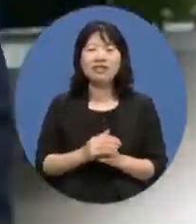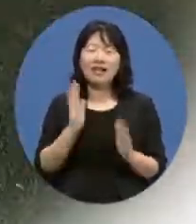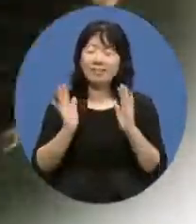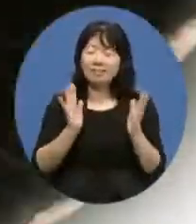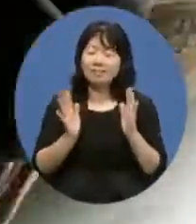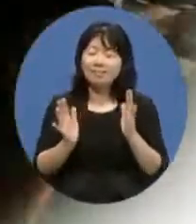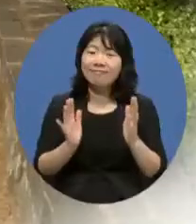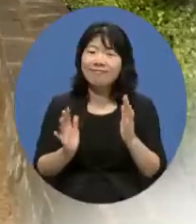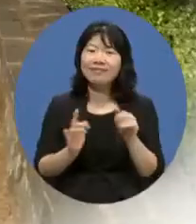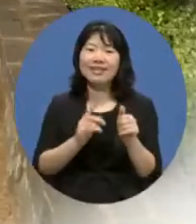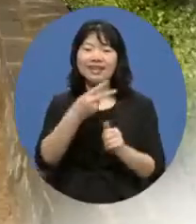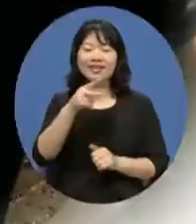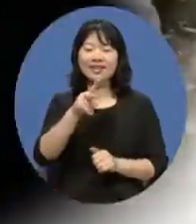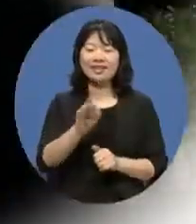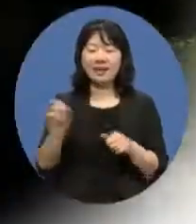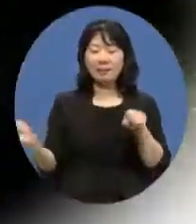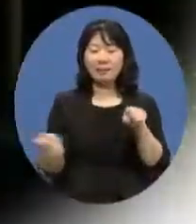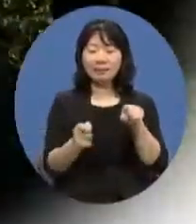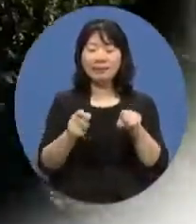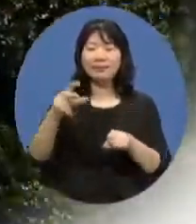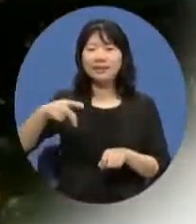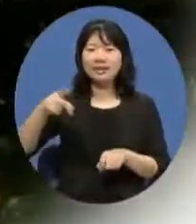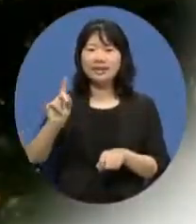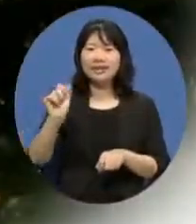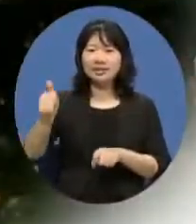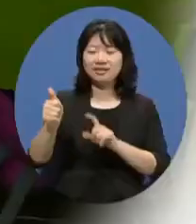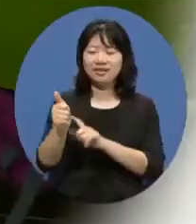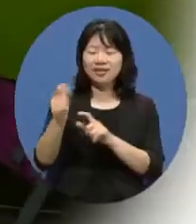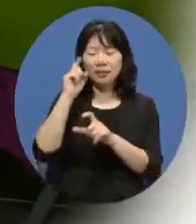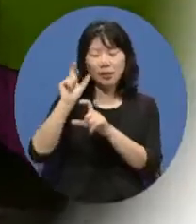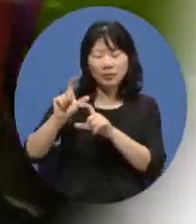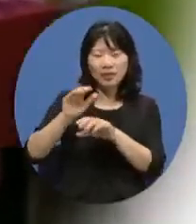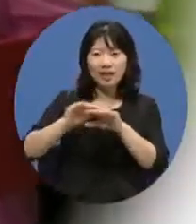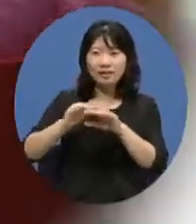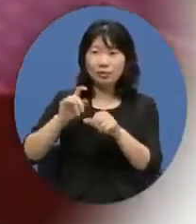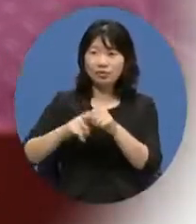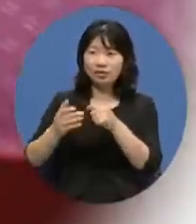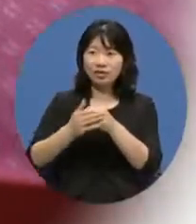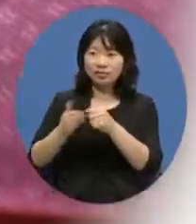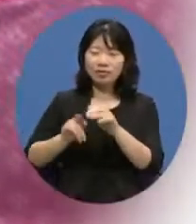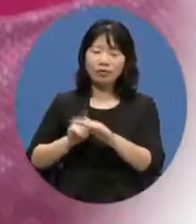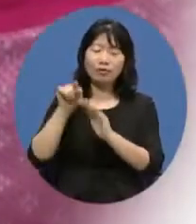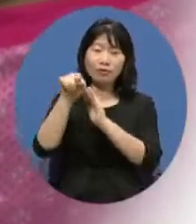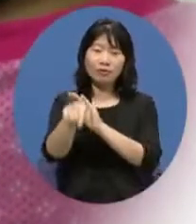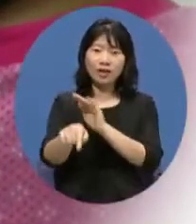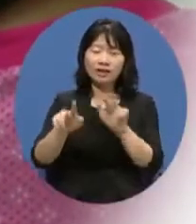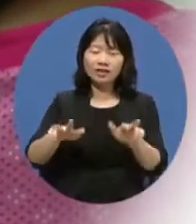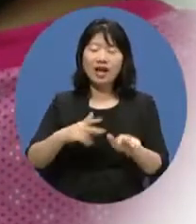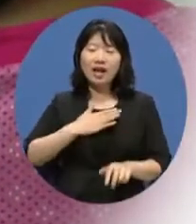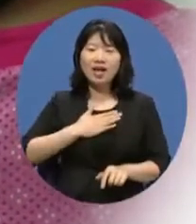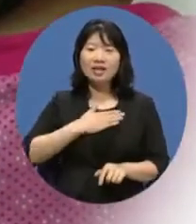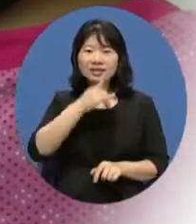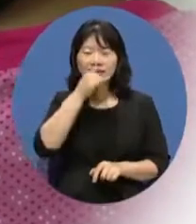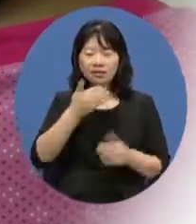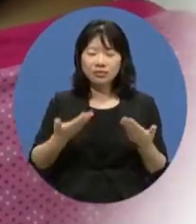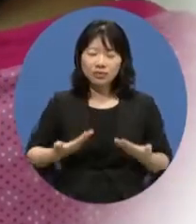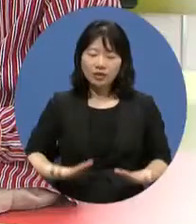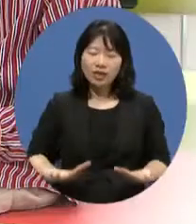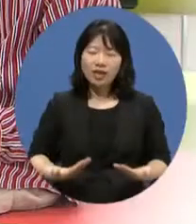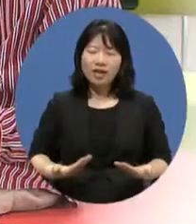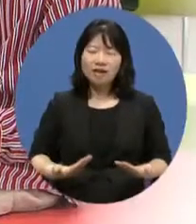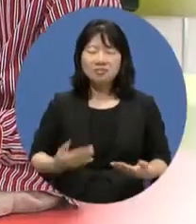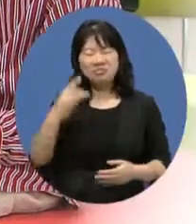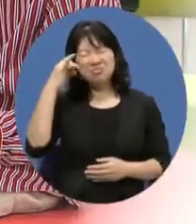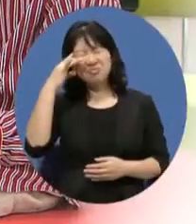달려라, 땡PD. 오늘도 고민 해결하러 출발! 지금까지 알고 있던 조용하고 심심한